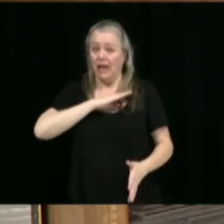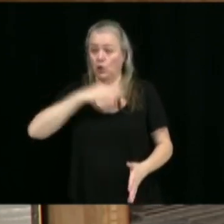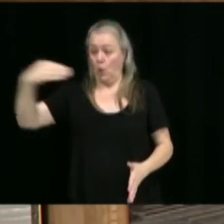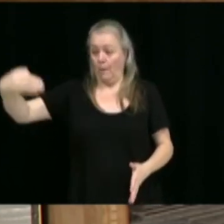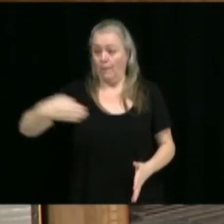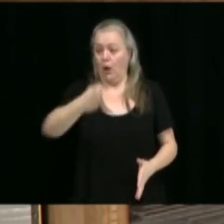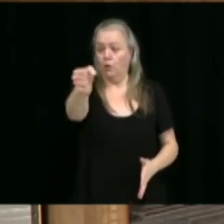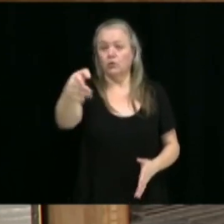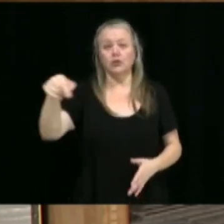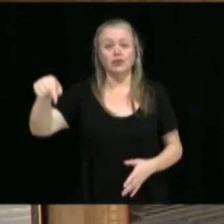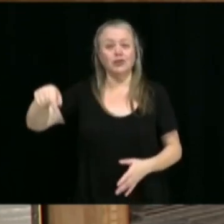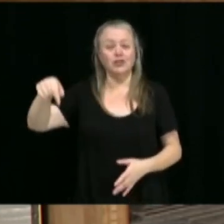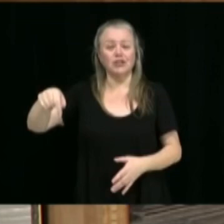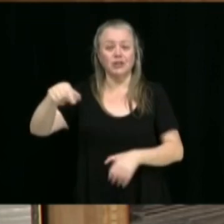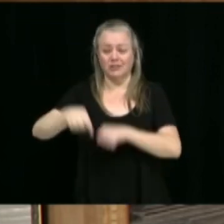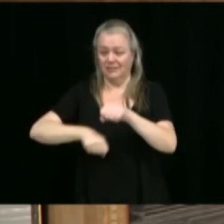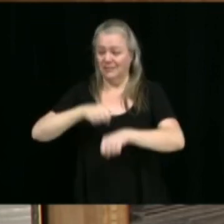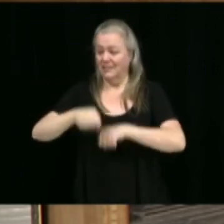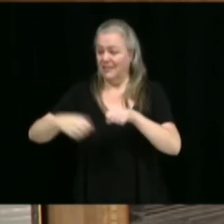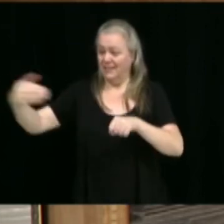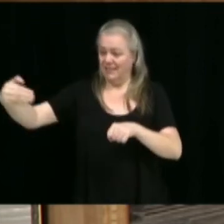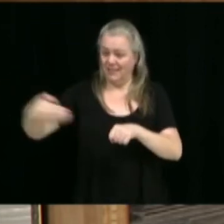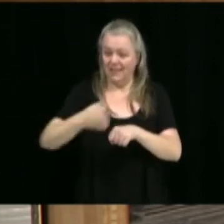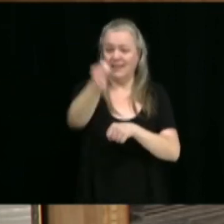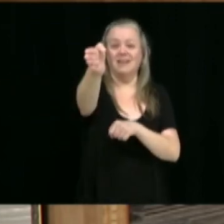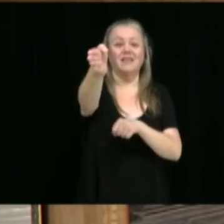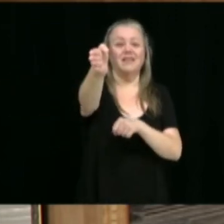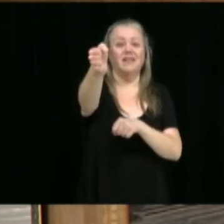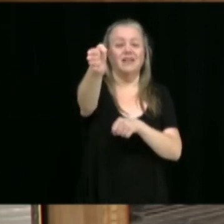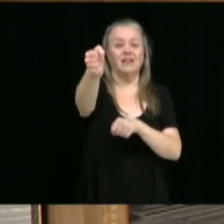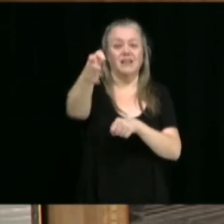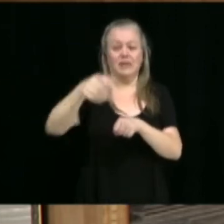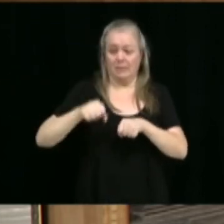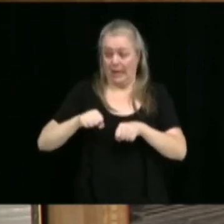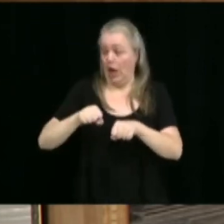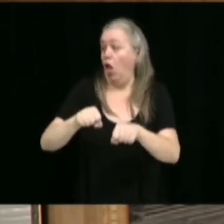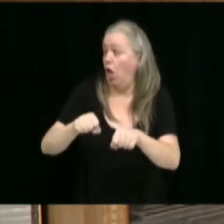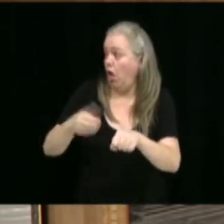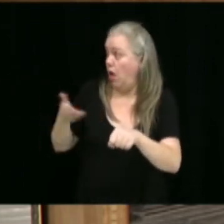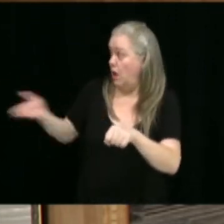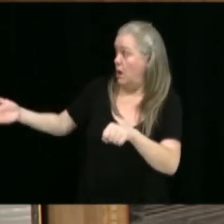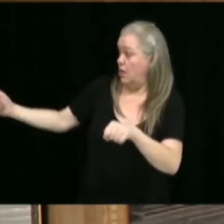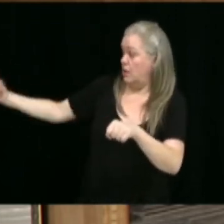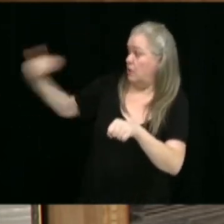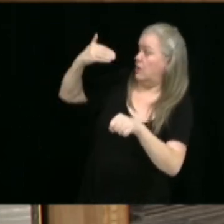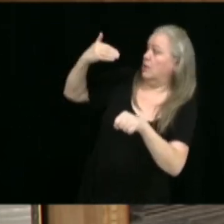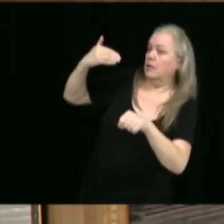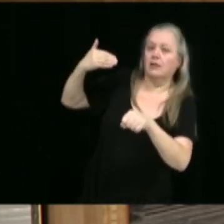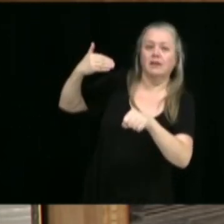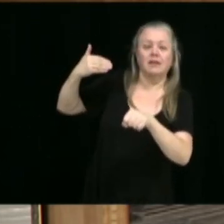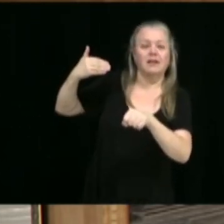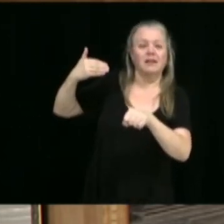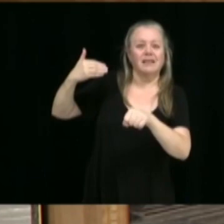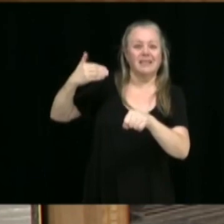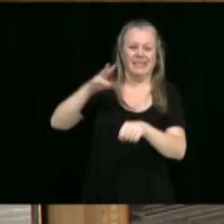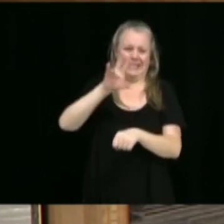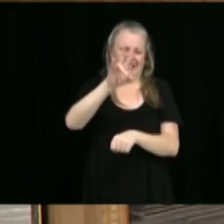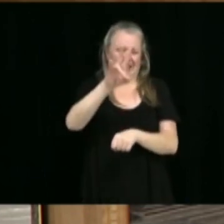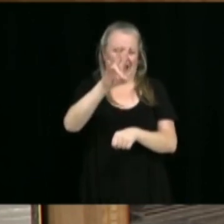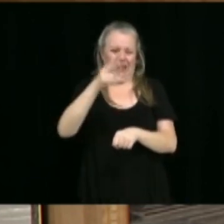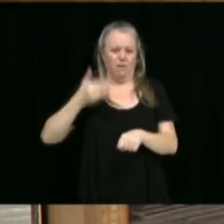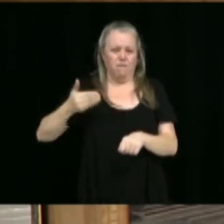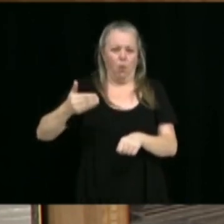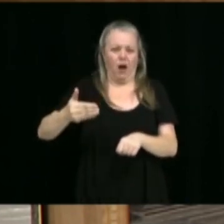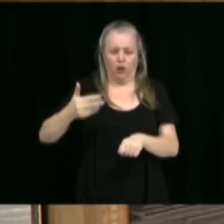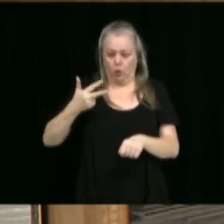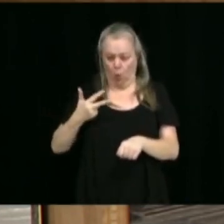sa rouge, qui arrivent d'industriel, puis qui veulent embarquer sa grande ligne, puis là, c'est parce que tu traverses sept voies, là. Il y a